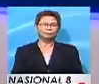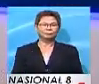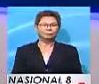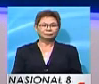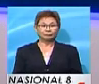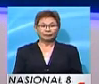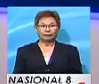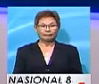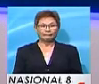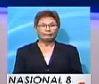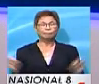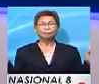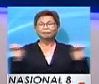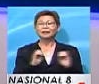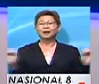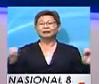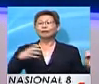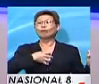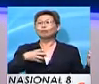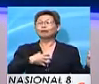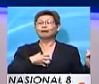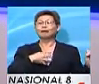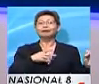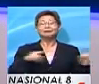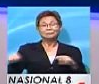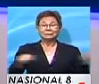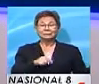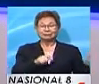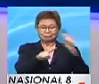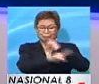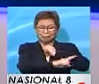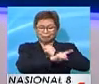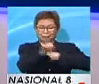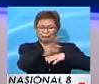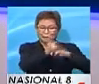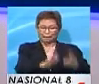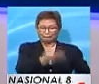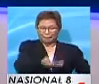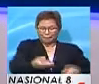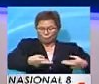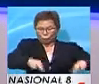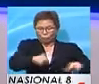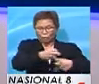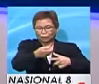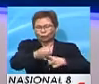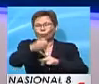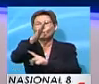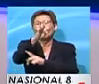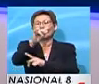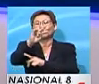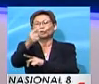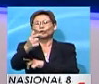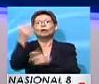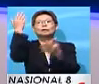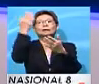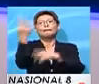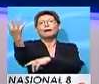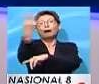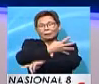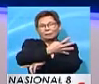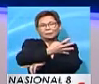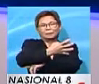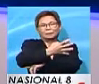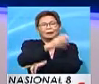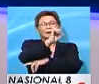stabil tiada sebarang aduan dan tindakan yang dikenakan terhadap peniaga barangan runcit dan borong setakat hari